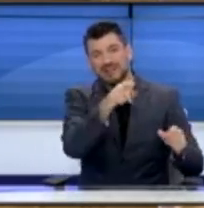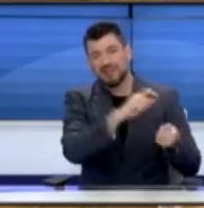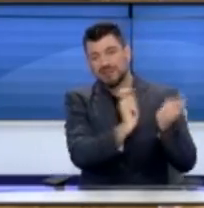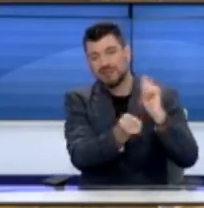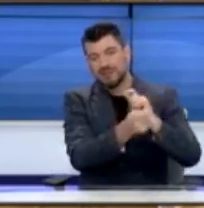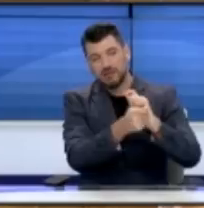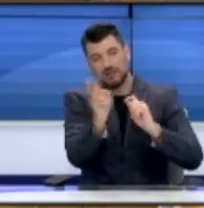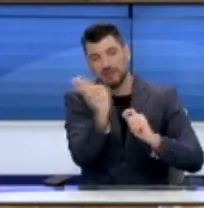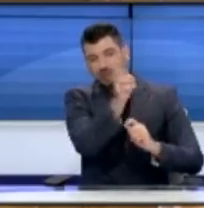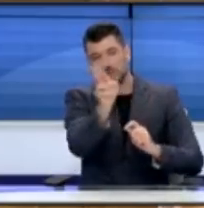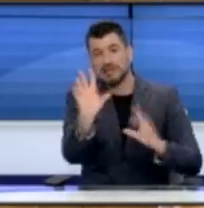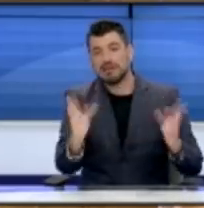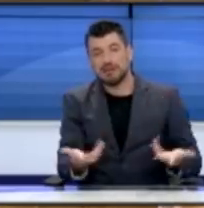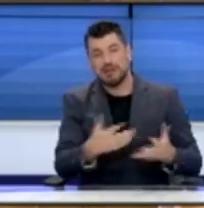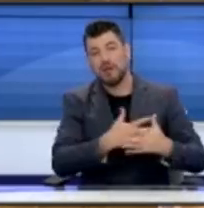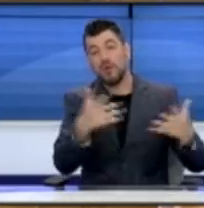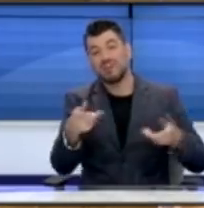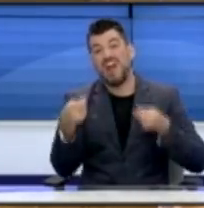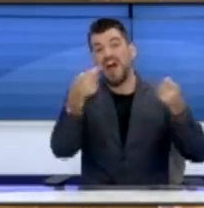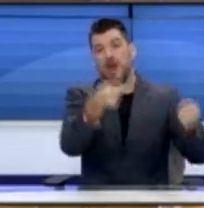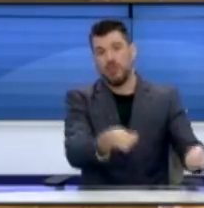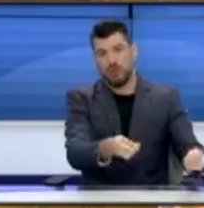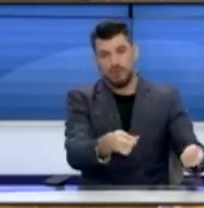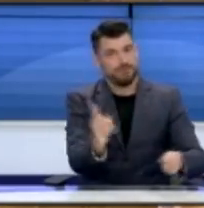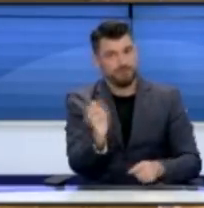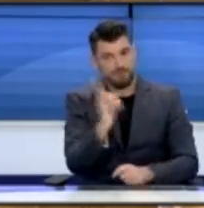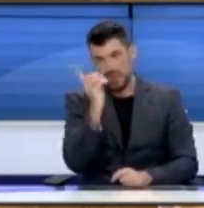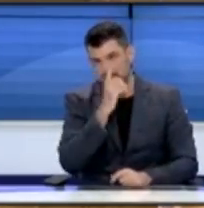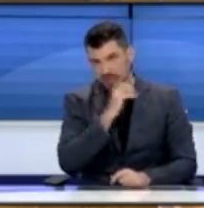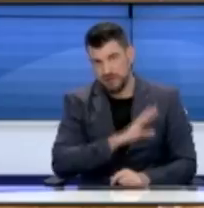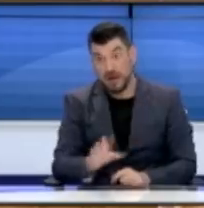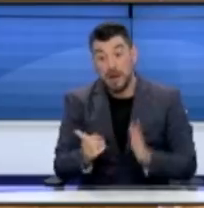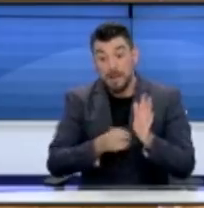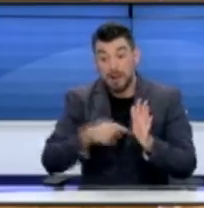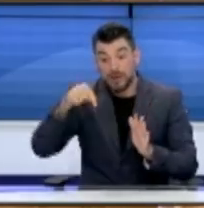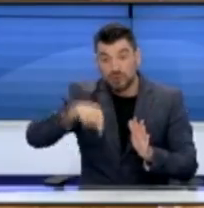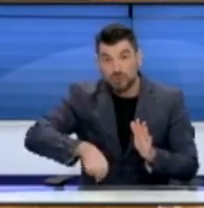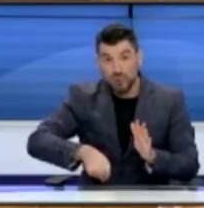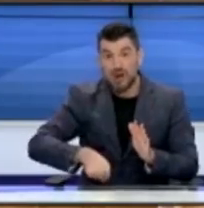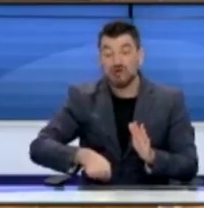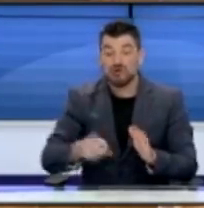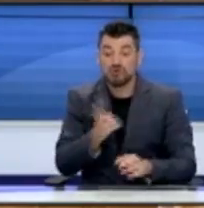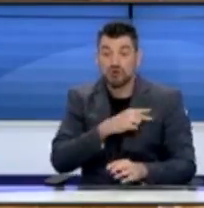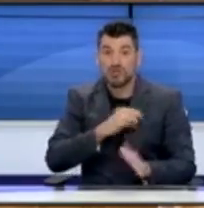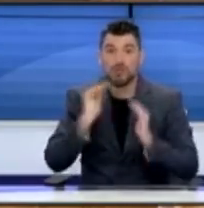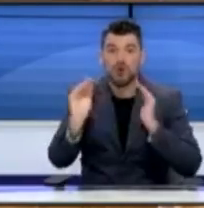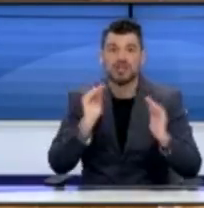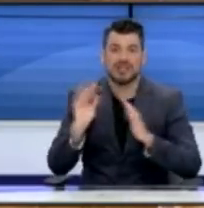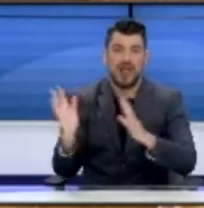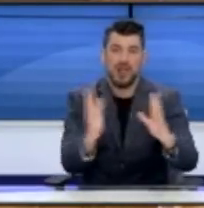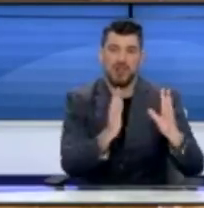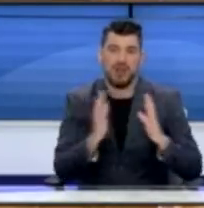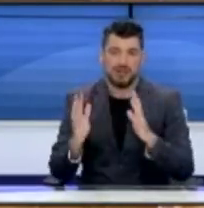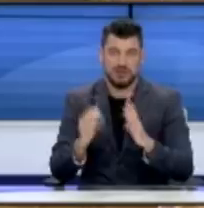περιοχές. Απαιτείται να εξασφαλιστεί η ολοκληρωμένη διαχείριση και προστασία των δασών. Η υπαγωγή